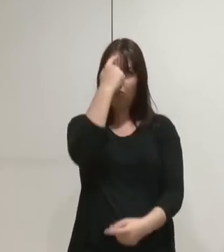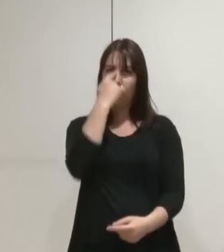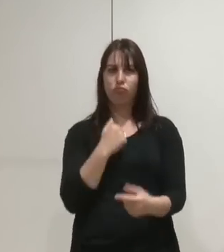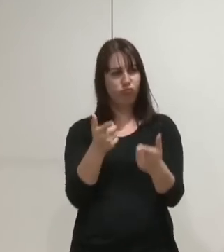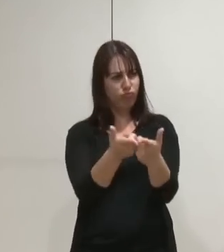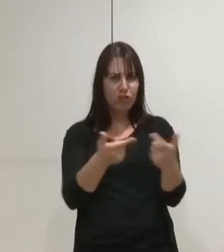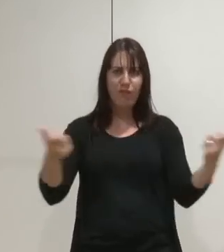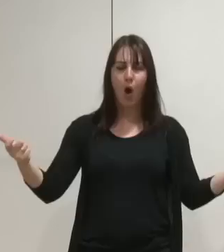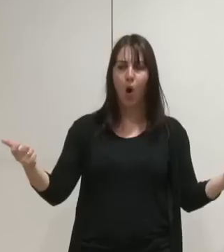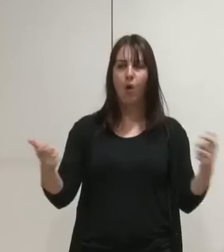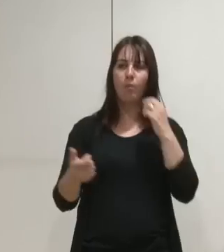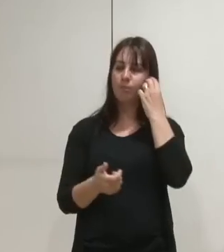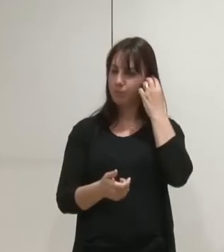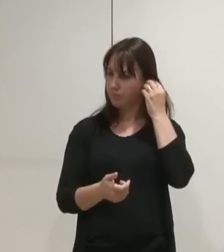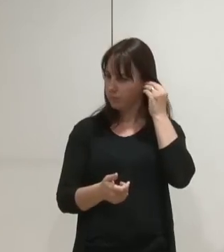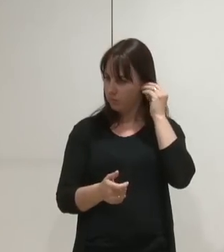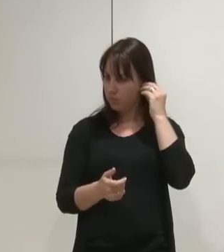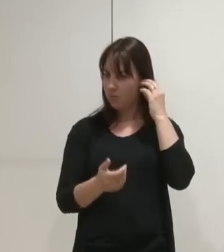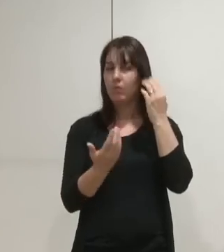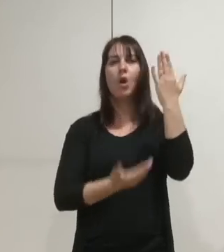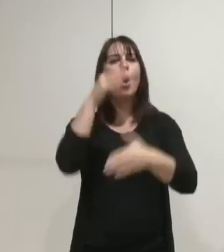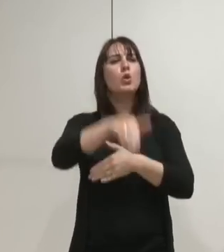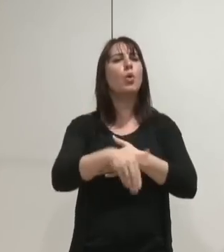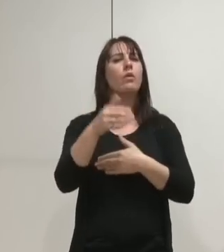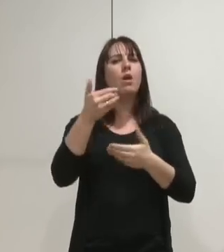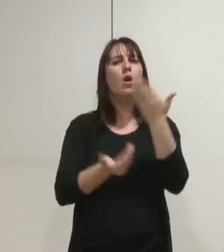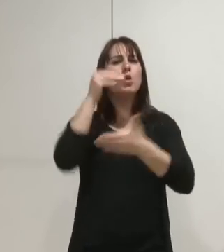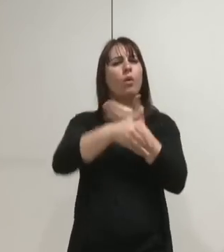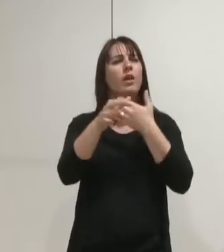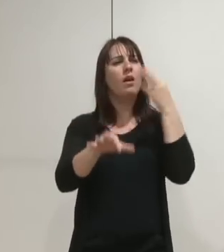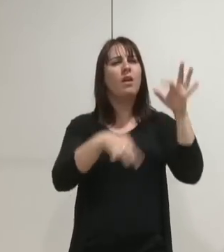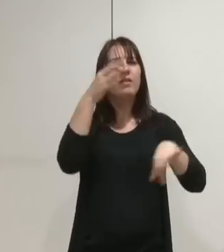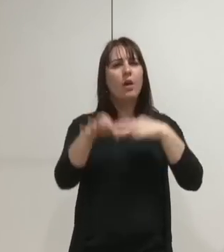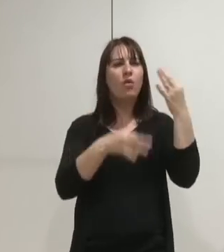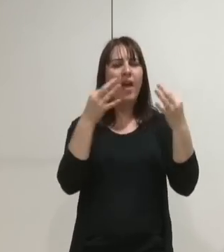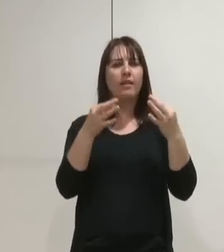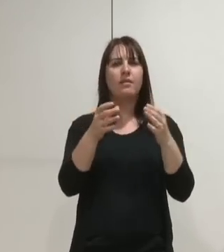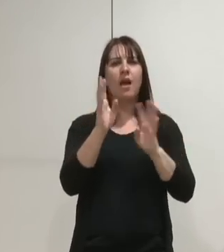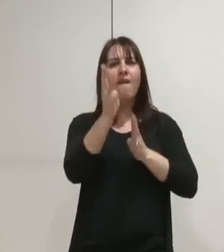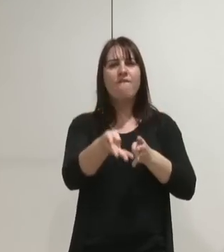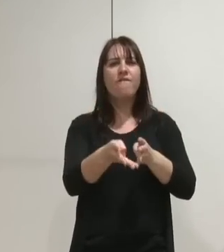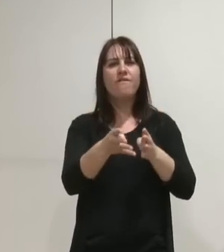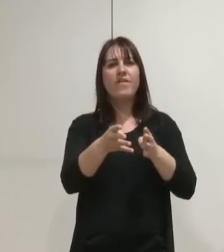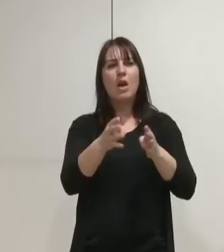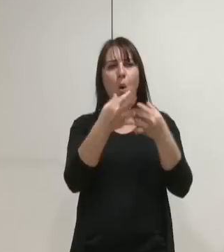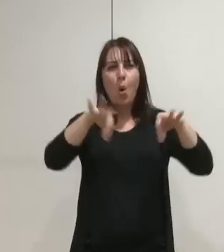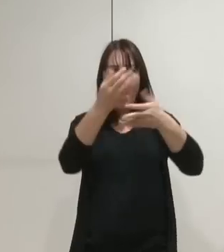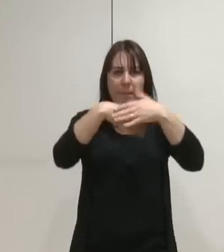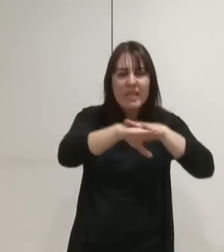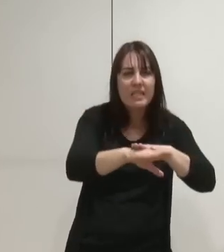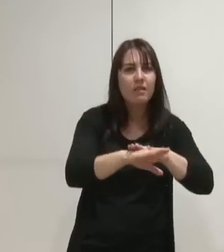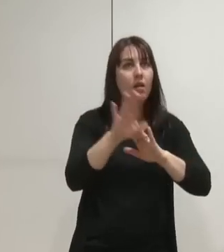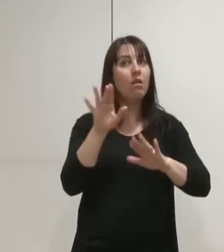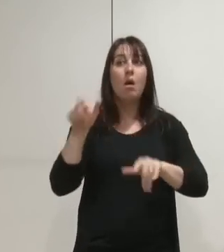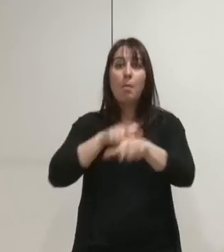deséquipement on a eu à la fois la journée découverte pour la piste de vélo sur piste des gens qui n'étaient pas rentrés dans cet